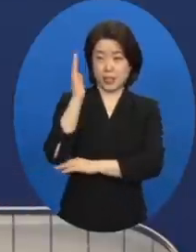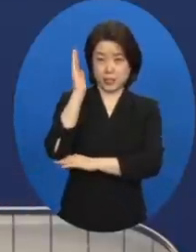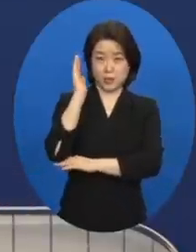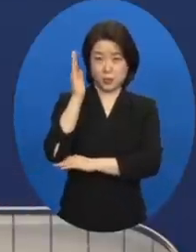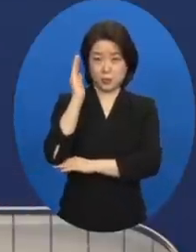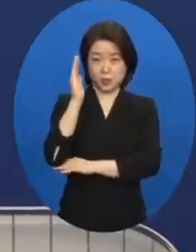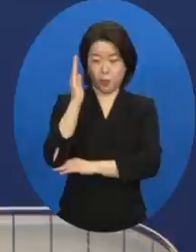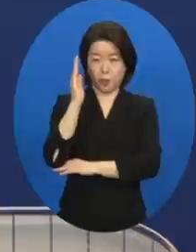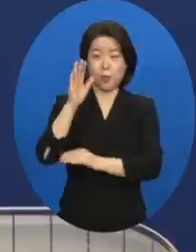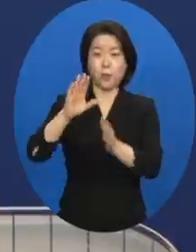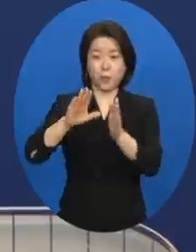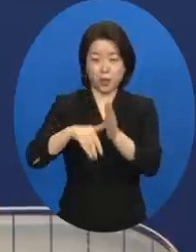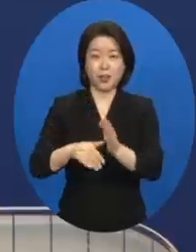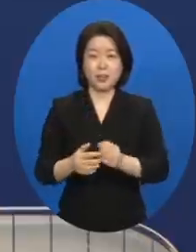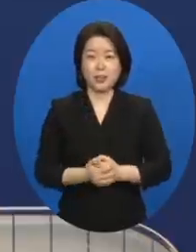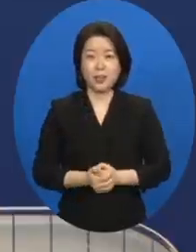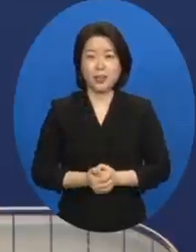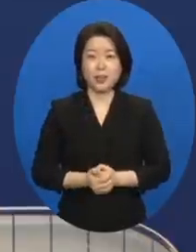설교하는데